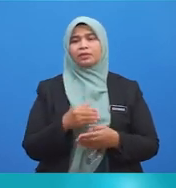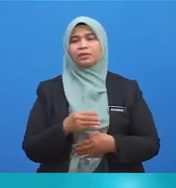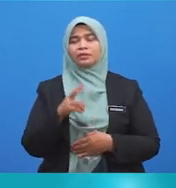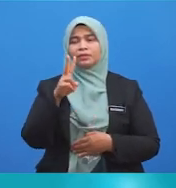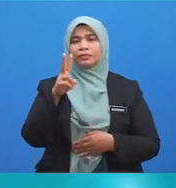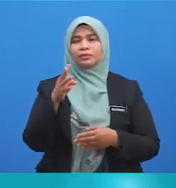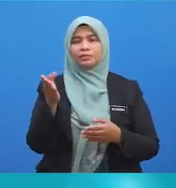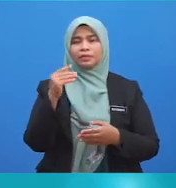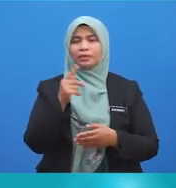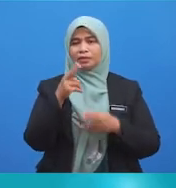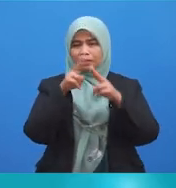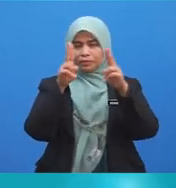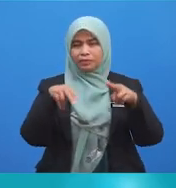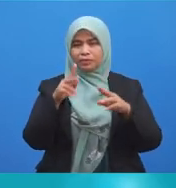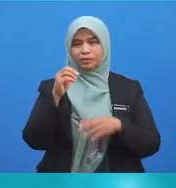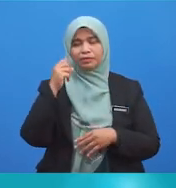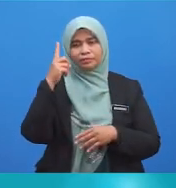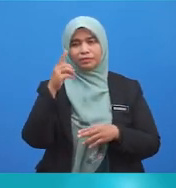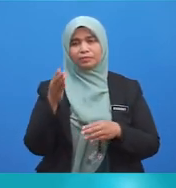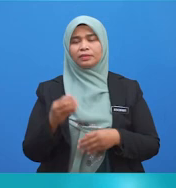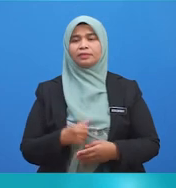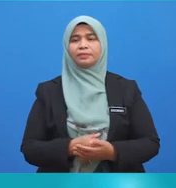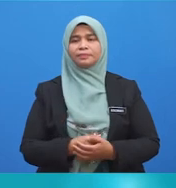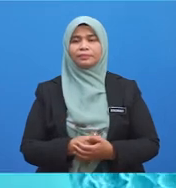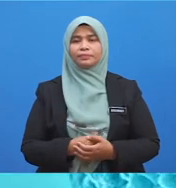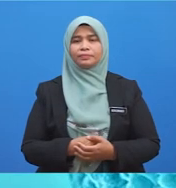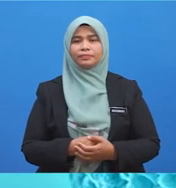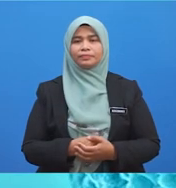uji kefahaman masing-masing.